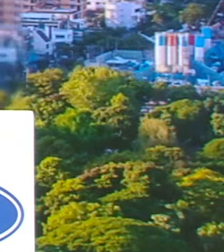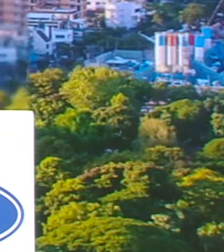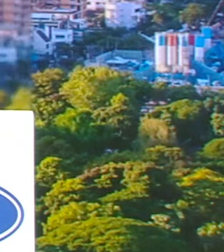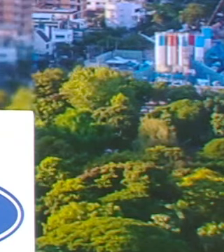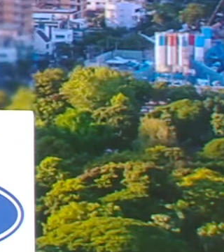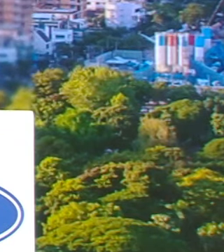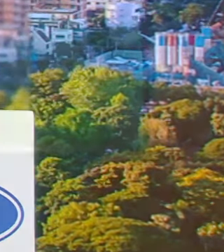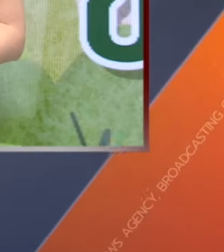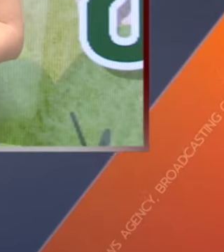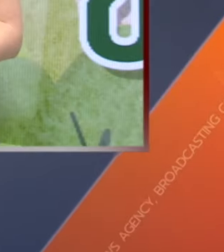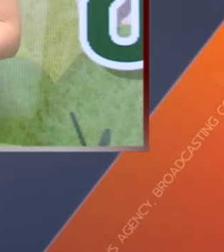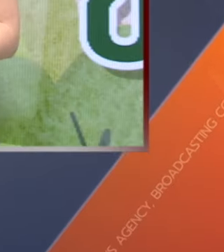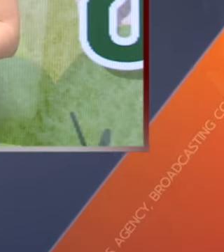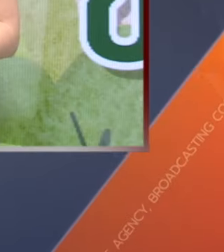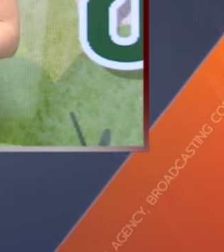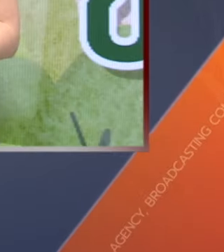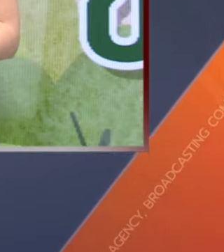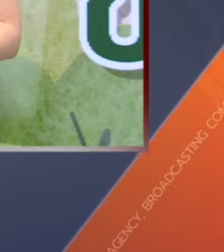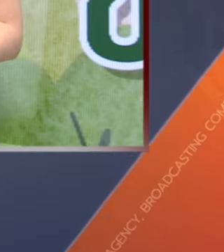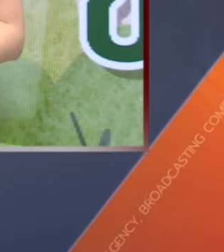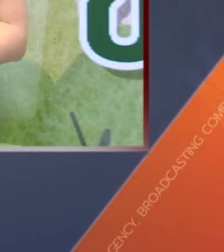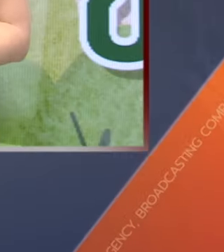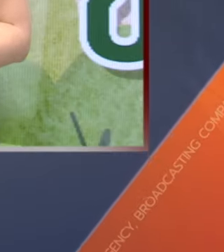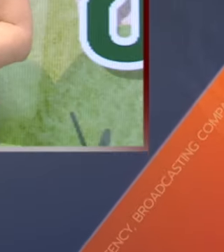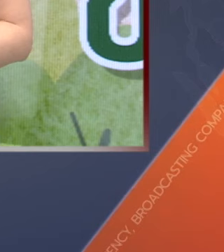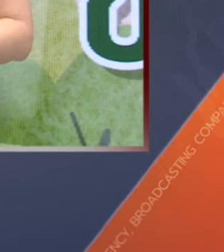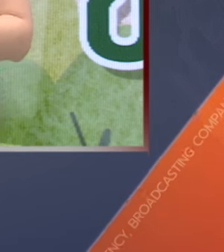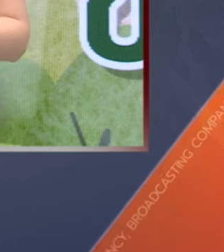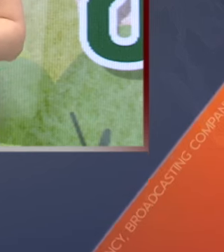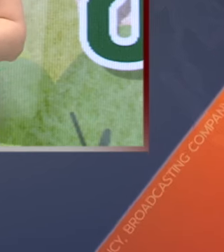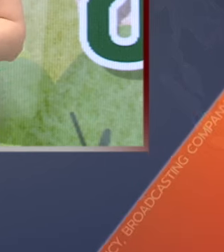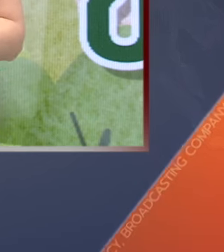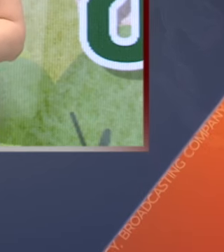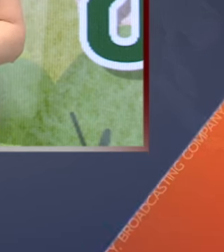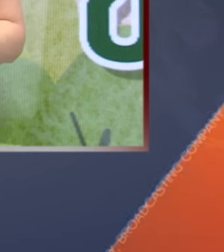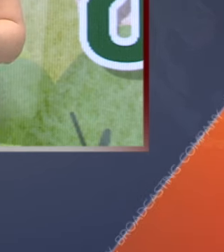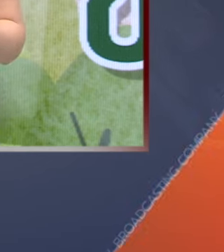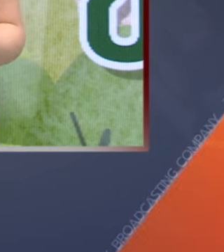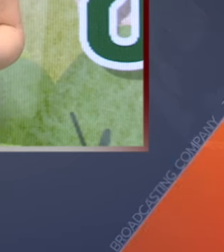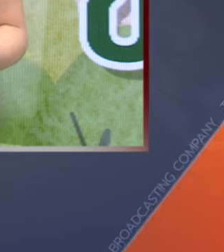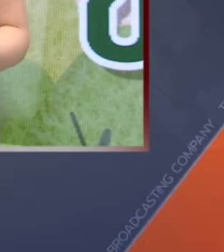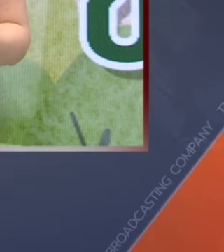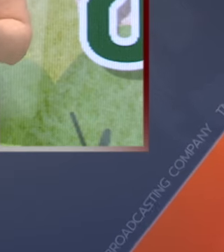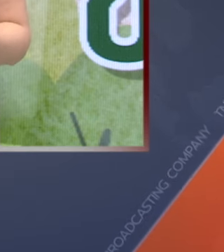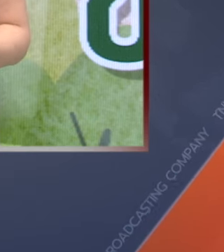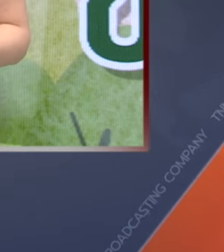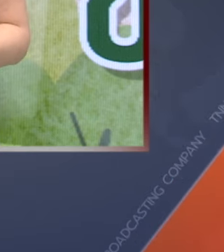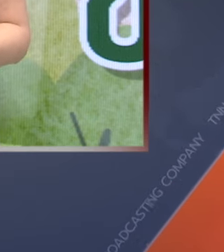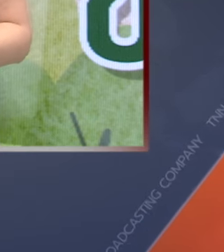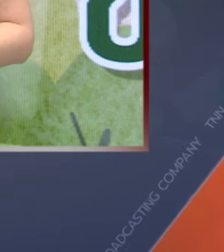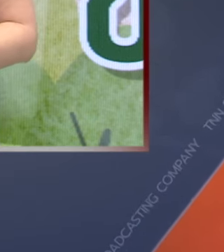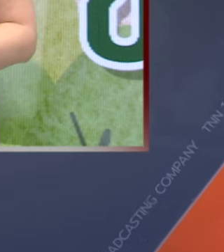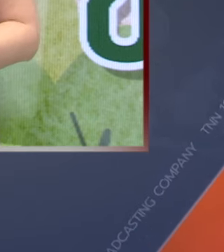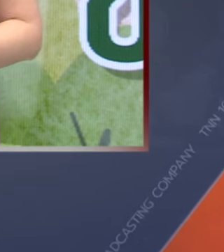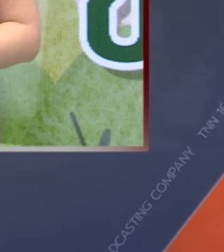ตอบพร้อมกันกับพี่ลิซ่าได้เลยครับ ค่ะคุณผู้ชมคะปัญหาเรื่องขยะอาหารนะคะปริมาณอาหารส่วนเกินหรือว่าฟู้ดเซอร์พลัสในประเ